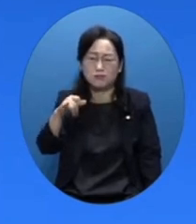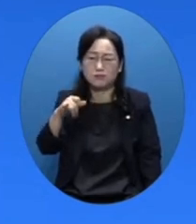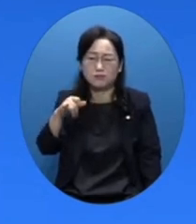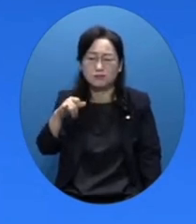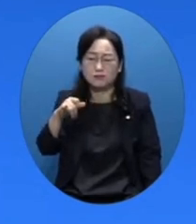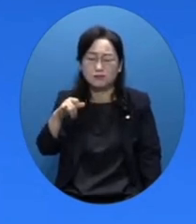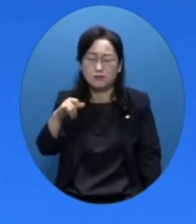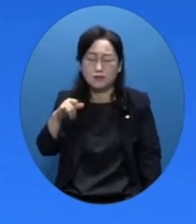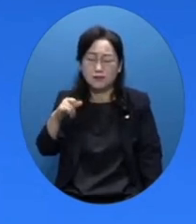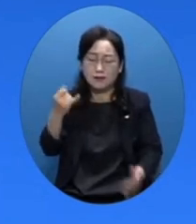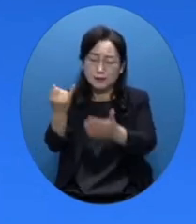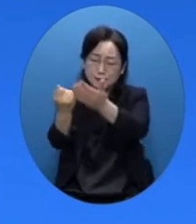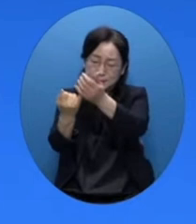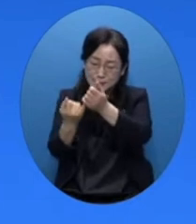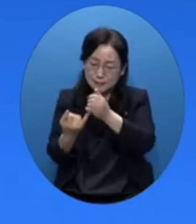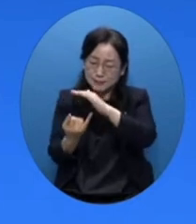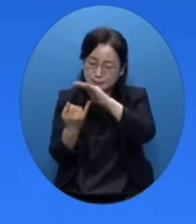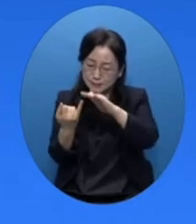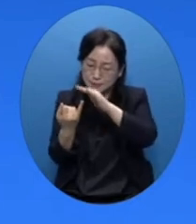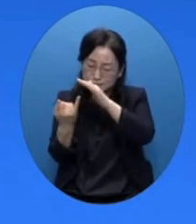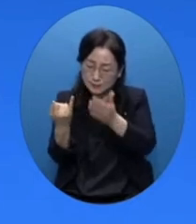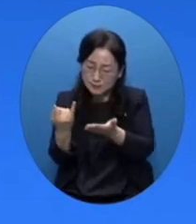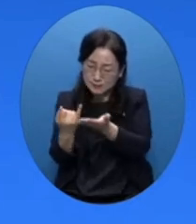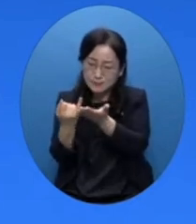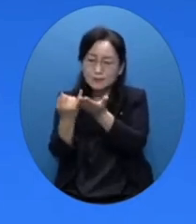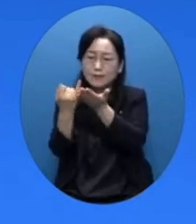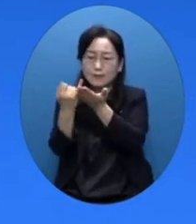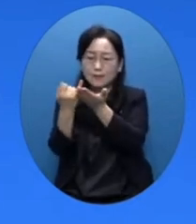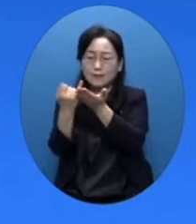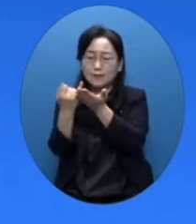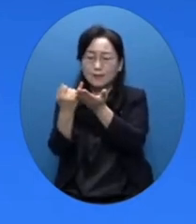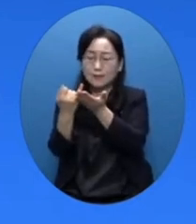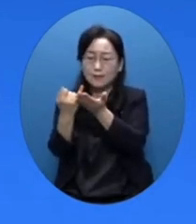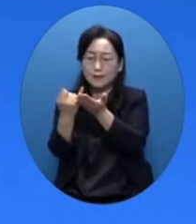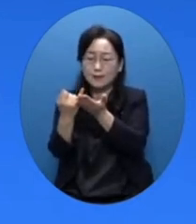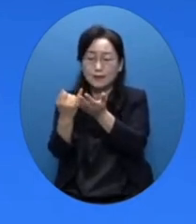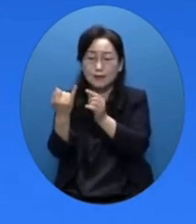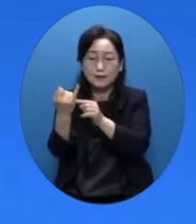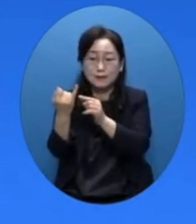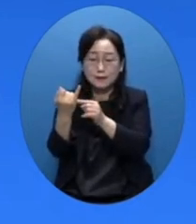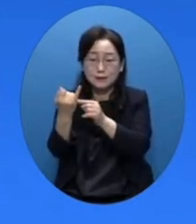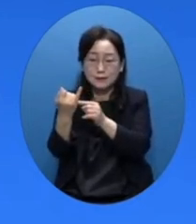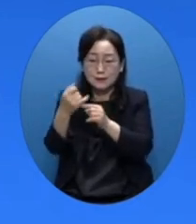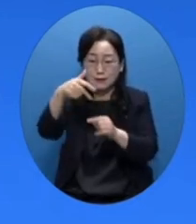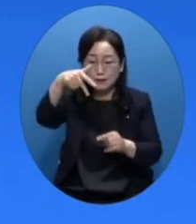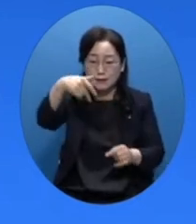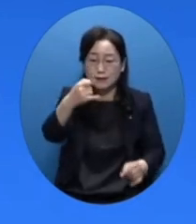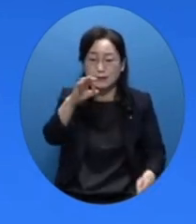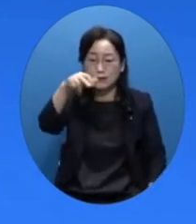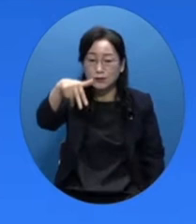사랑으로 키웠습니다 그런데 2 주 전에 것에 증조 할아버지는